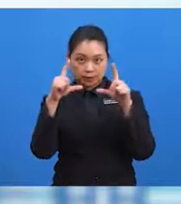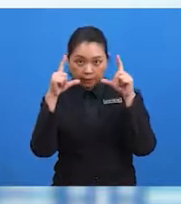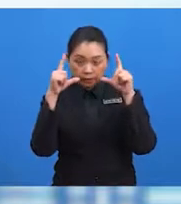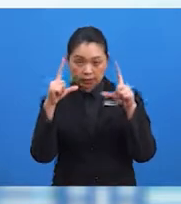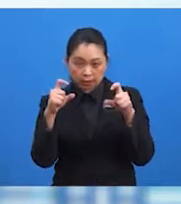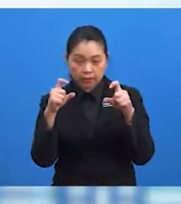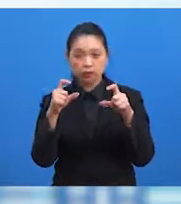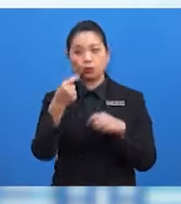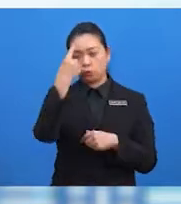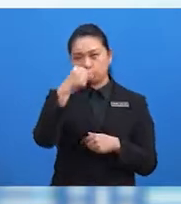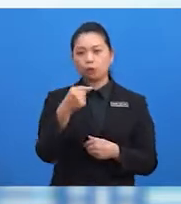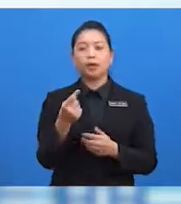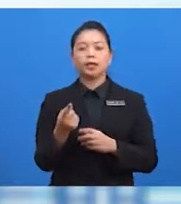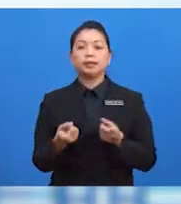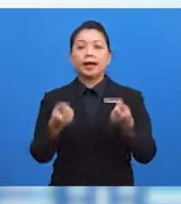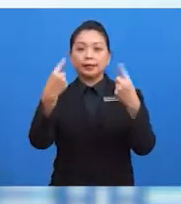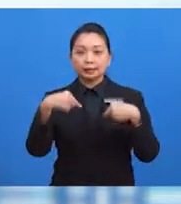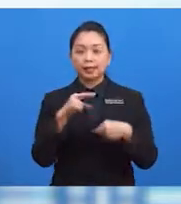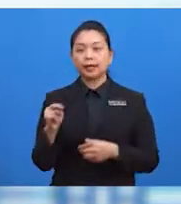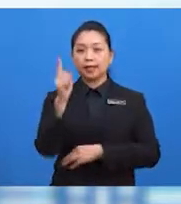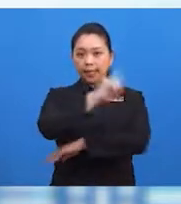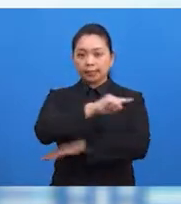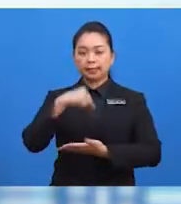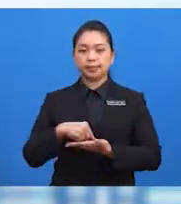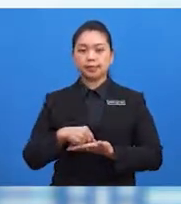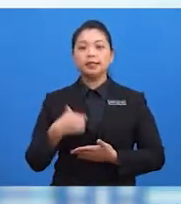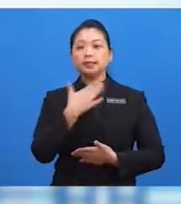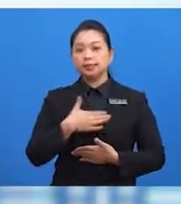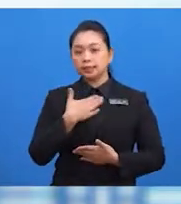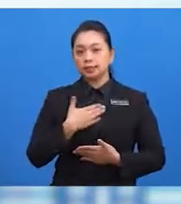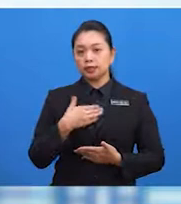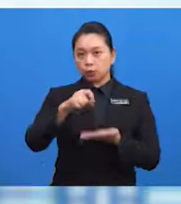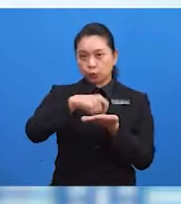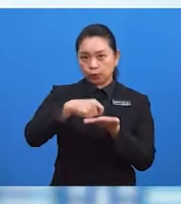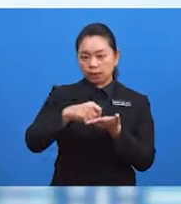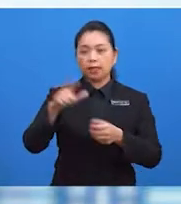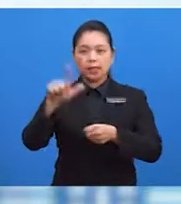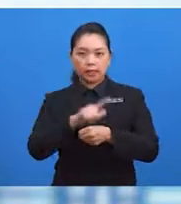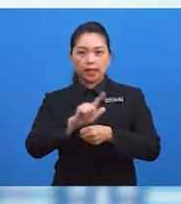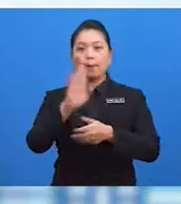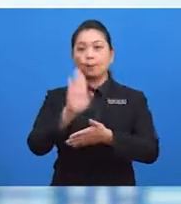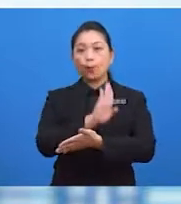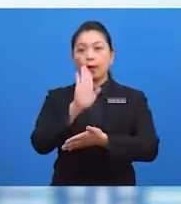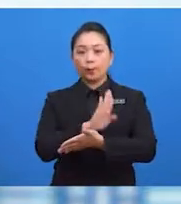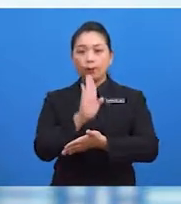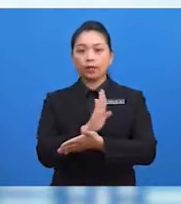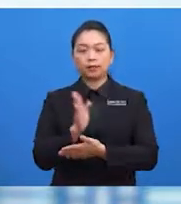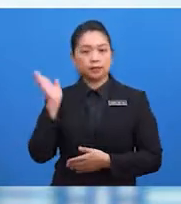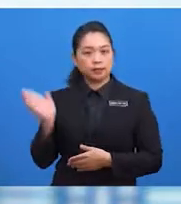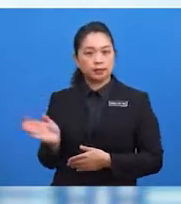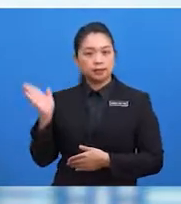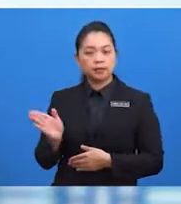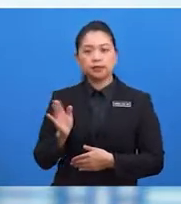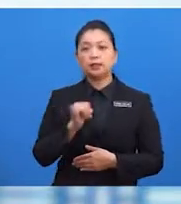paparan untuk mendaftar kehadiran. Sila isikan dan lengkapkan borang pendaftaran tersebut. Ibu